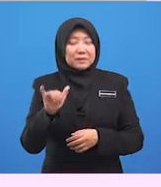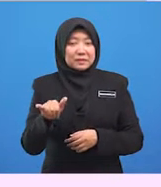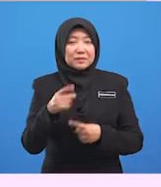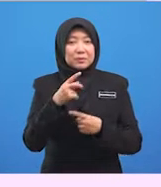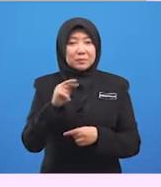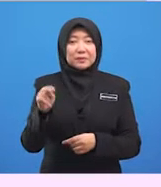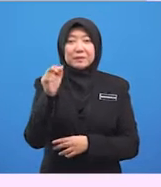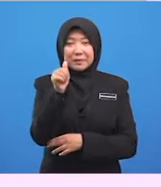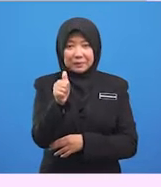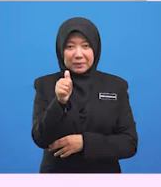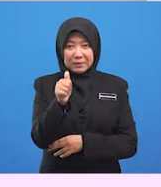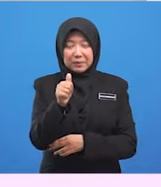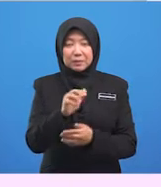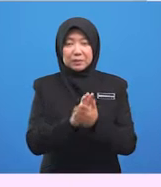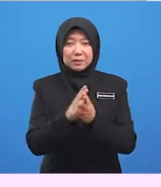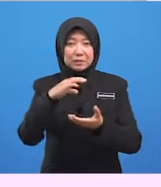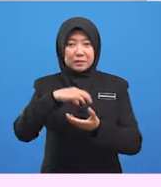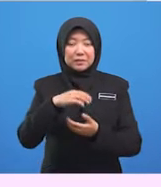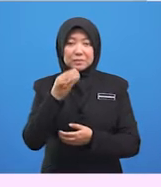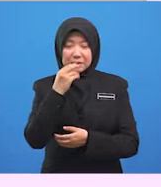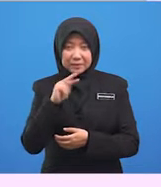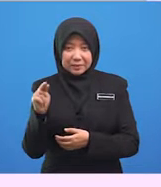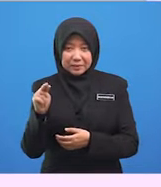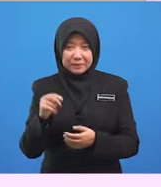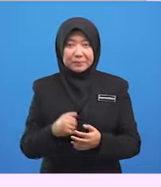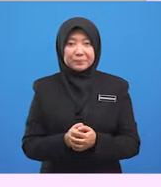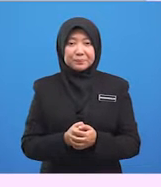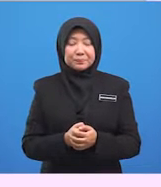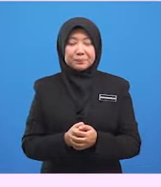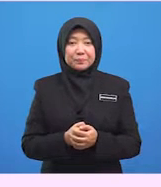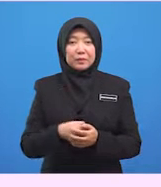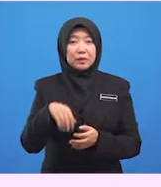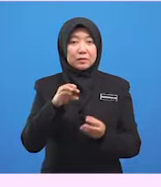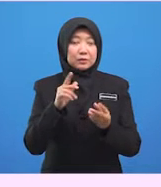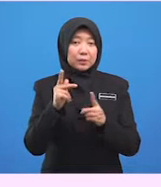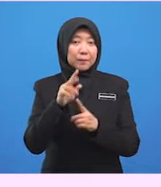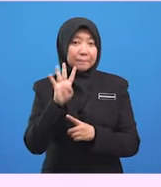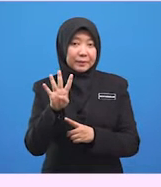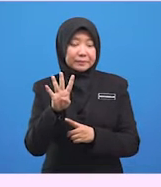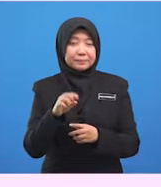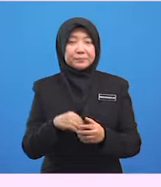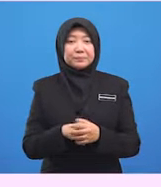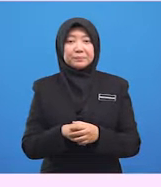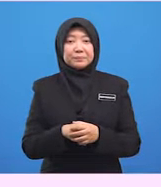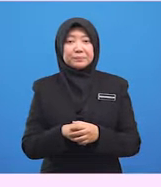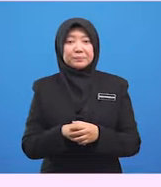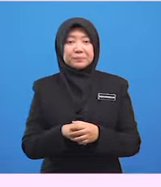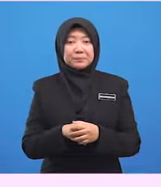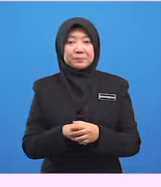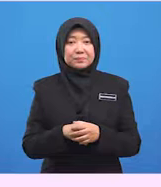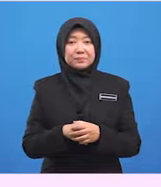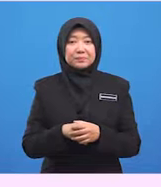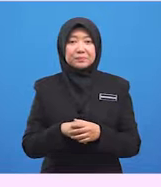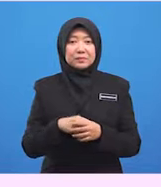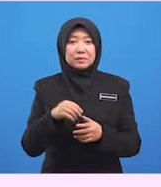jawabannya inilah kirim menjadi bekas makanan yang keempat Biasanya tinggal ada zaman mesolitik dikenal